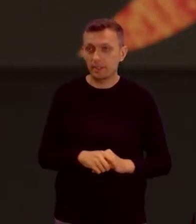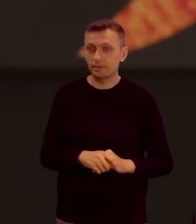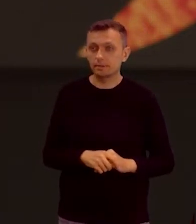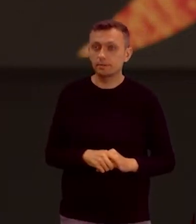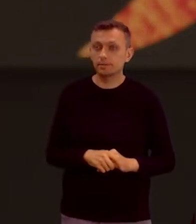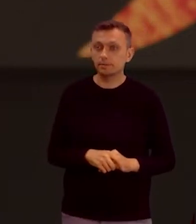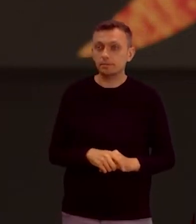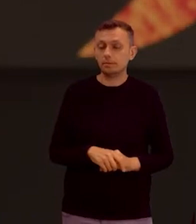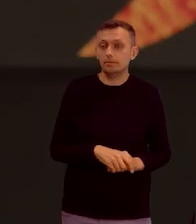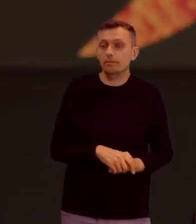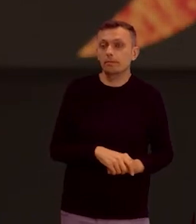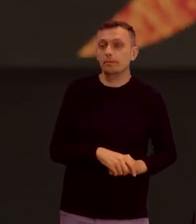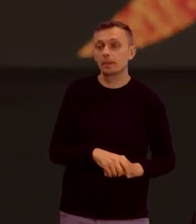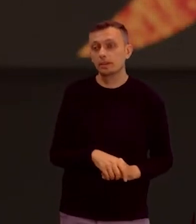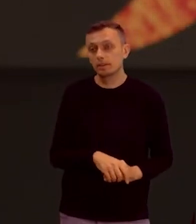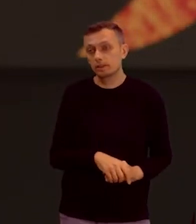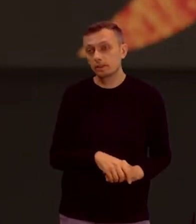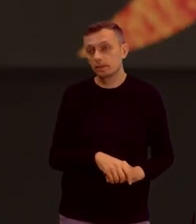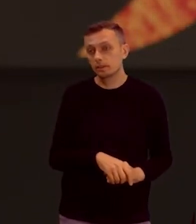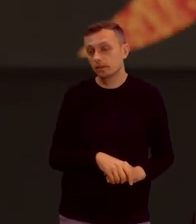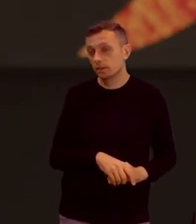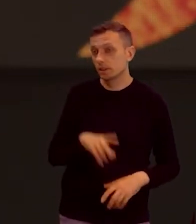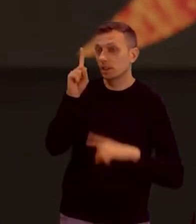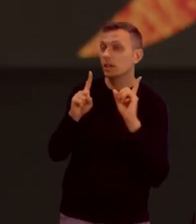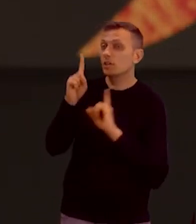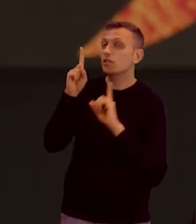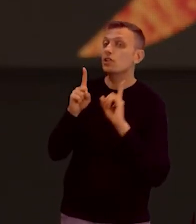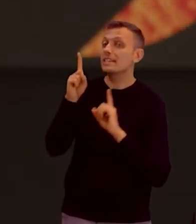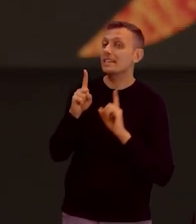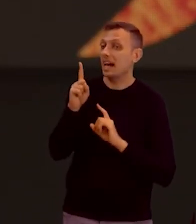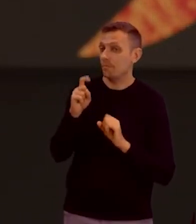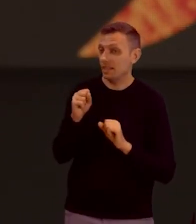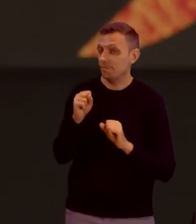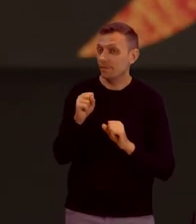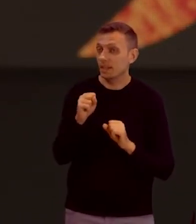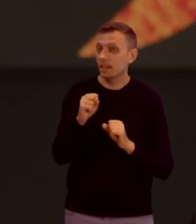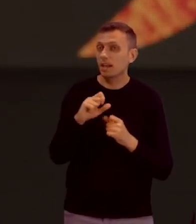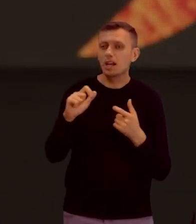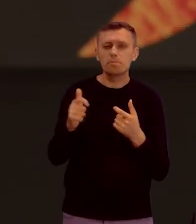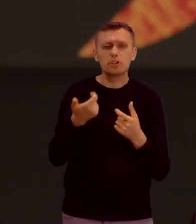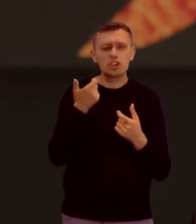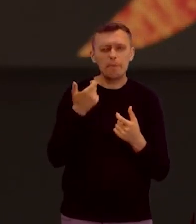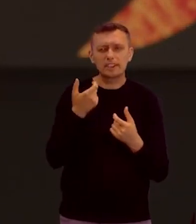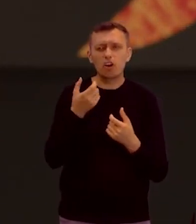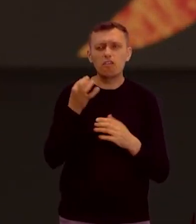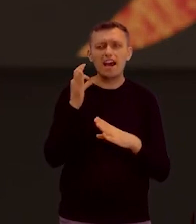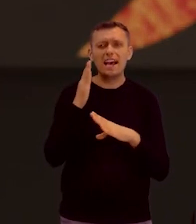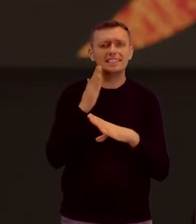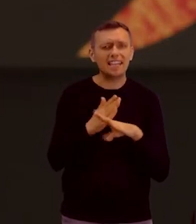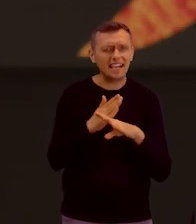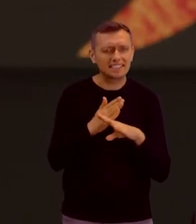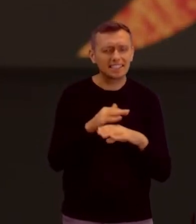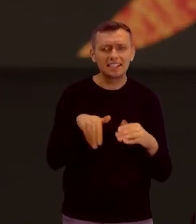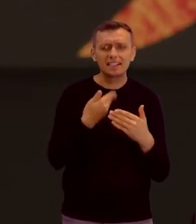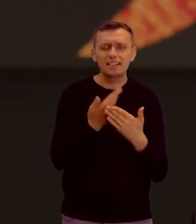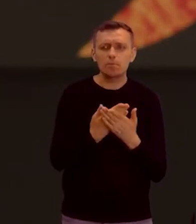stosunki seksualne. Mogą być stosunki seksualne, które są wynikiem okrutnego przestępstwa,